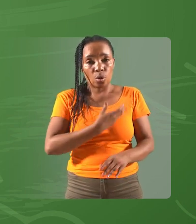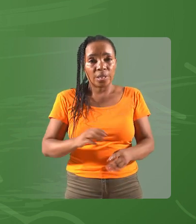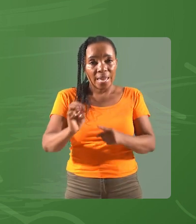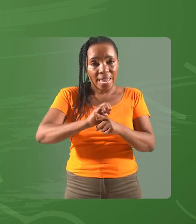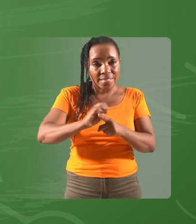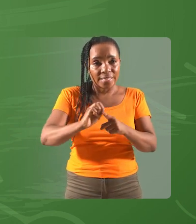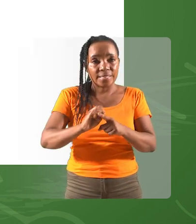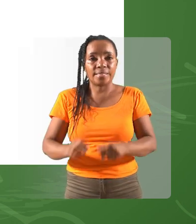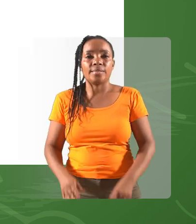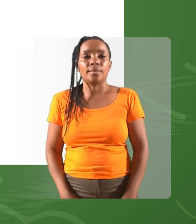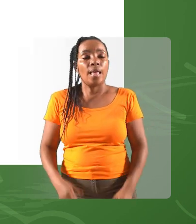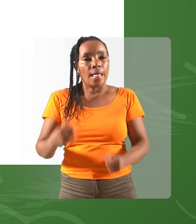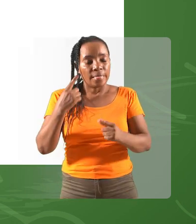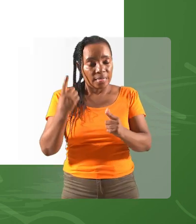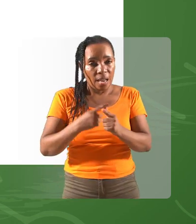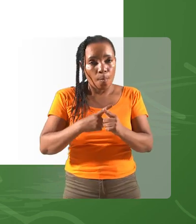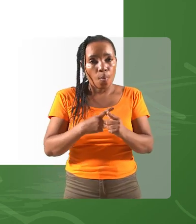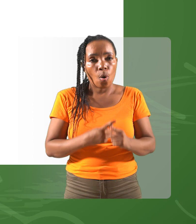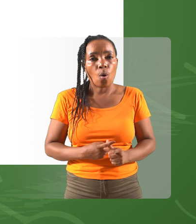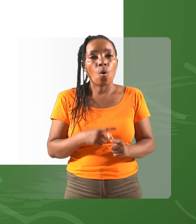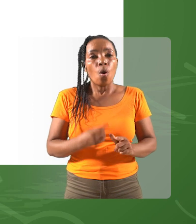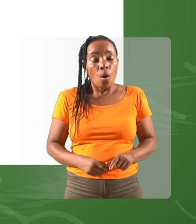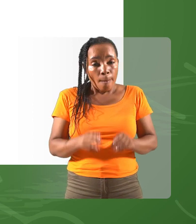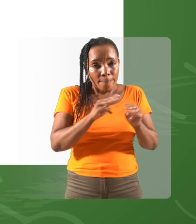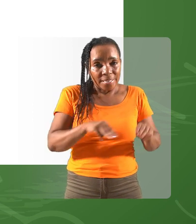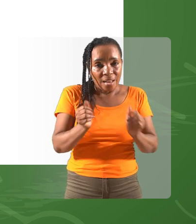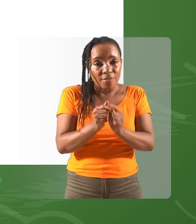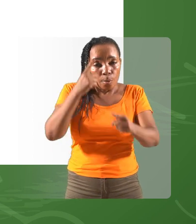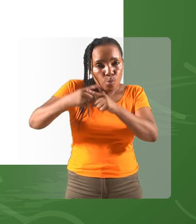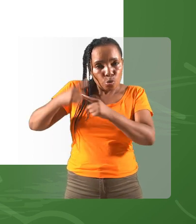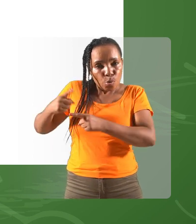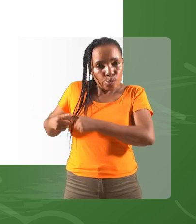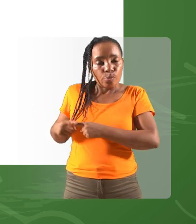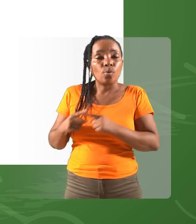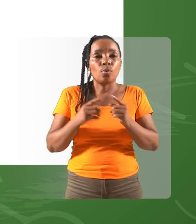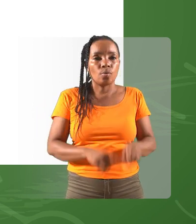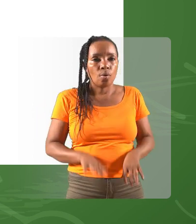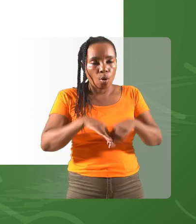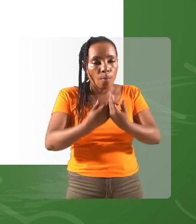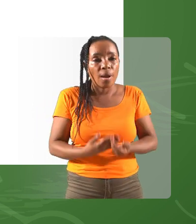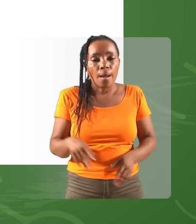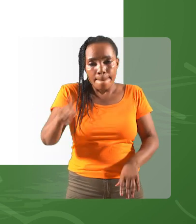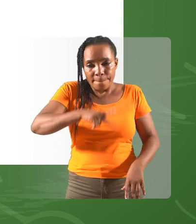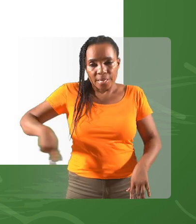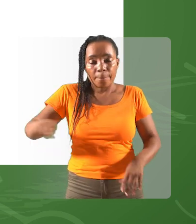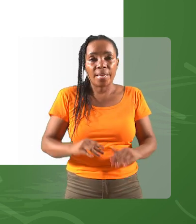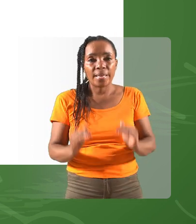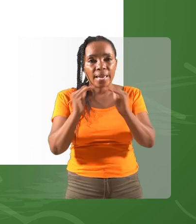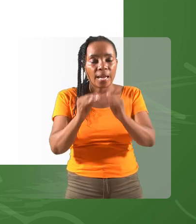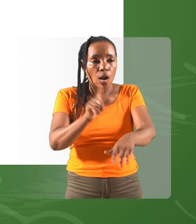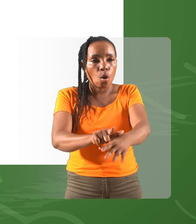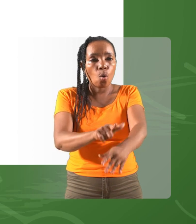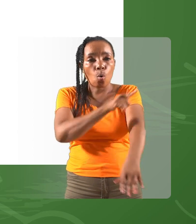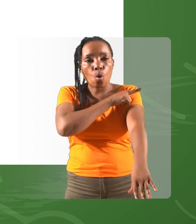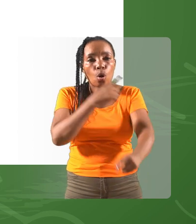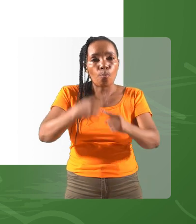formule, avec l'addition. Périmètre égale longueur plus largeur plus longueur plus